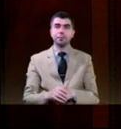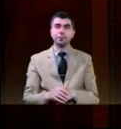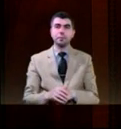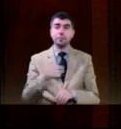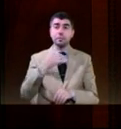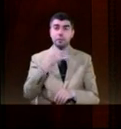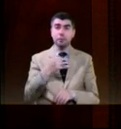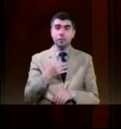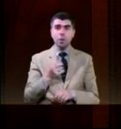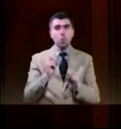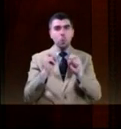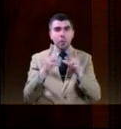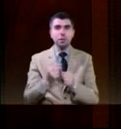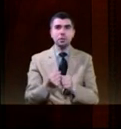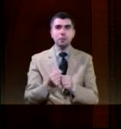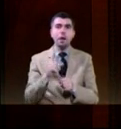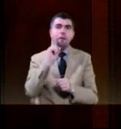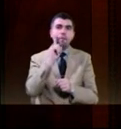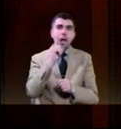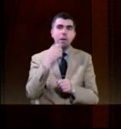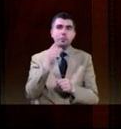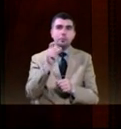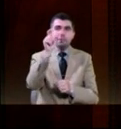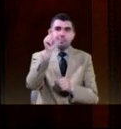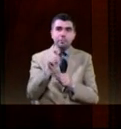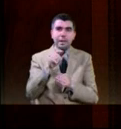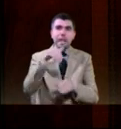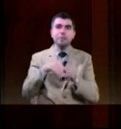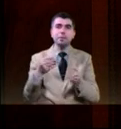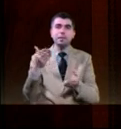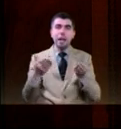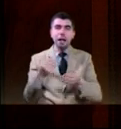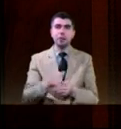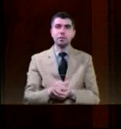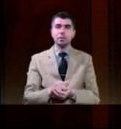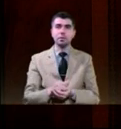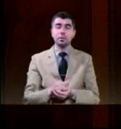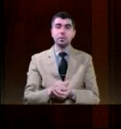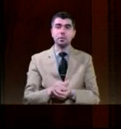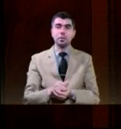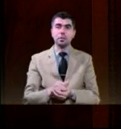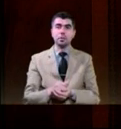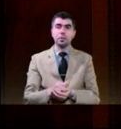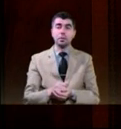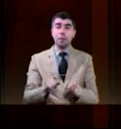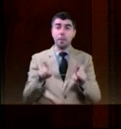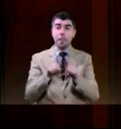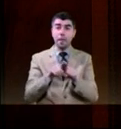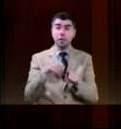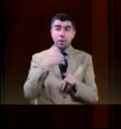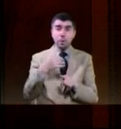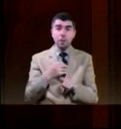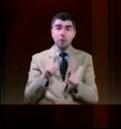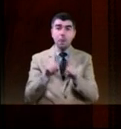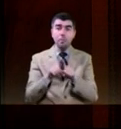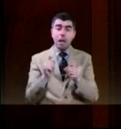معايا على الازمه، انا كنقدر ان كاين اخطار الاخت حسناء، وانا غنقول لك واحد القضيه. انا ملي كنكون ملي تيكون شي واحد كيطالبني